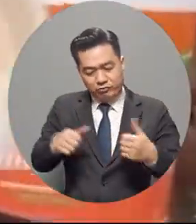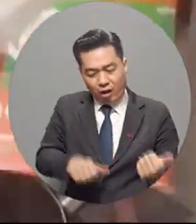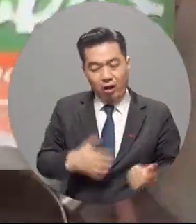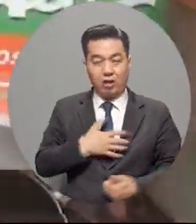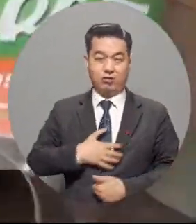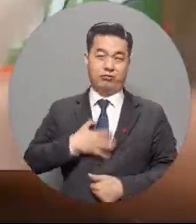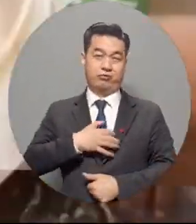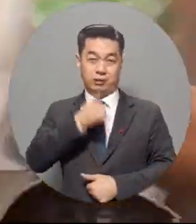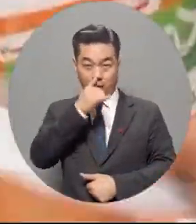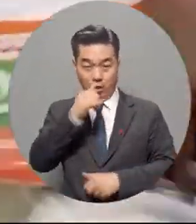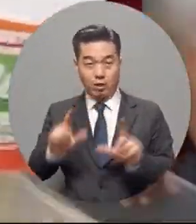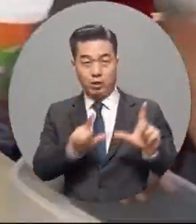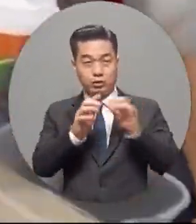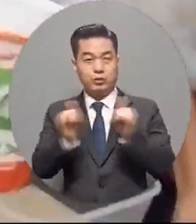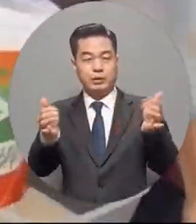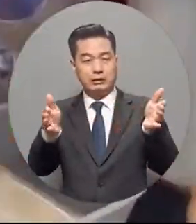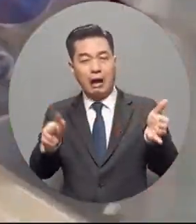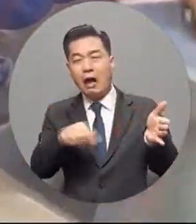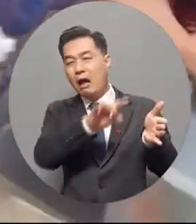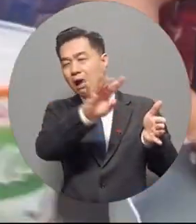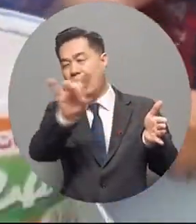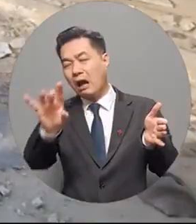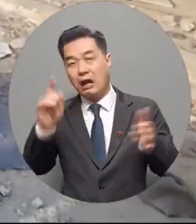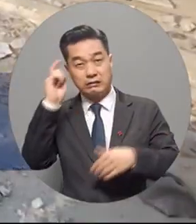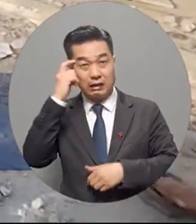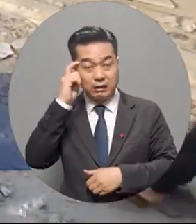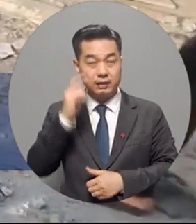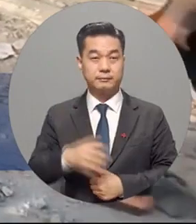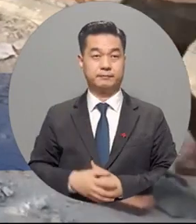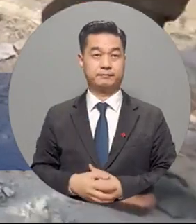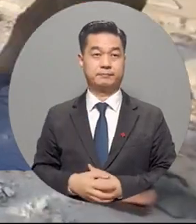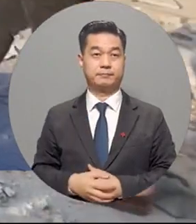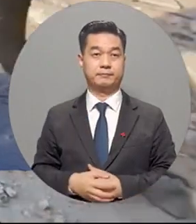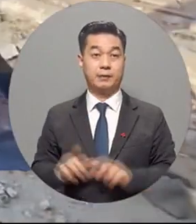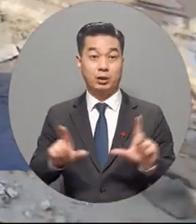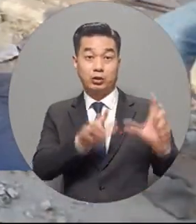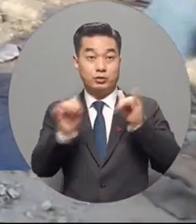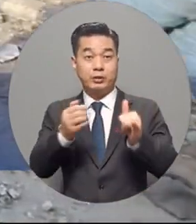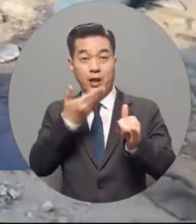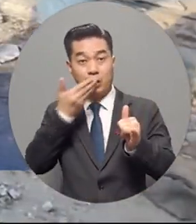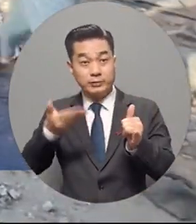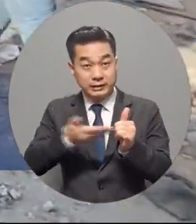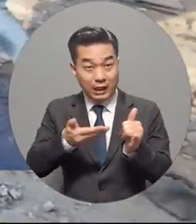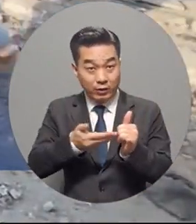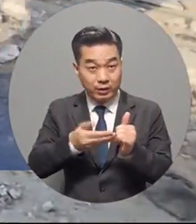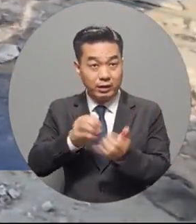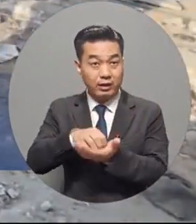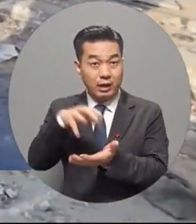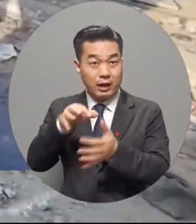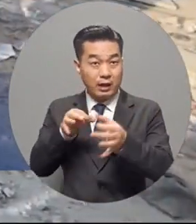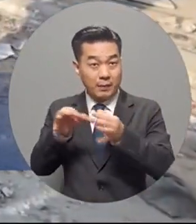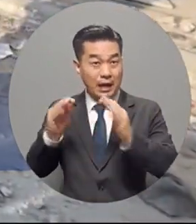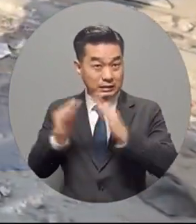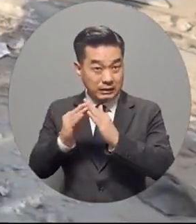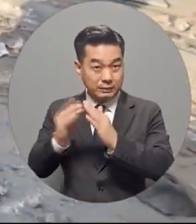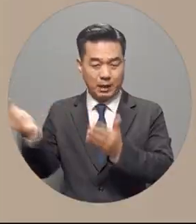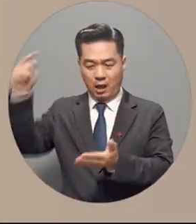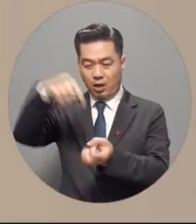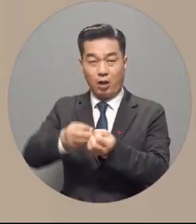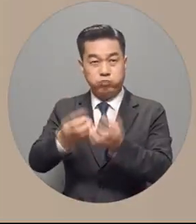공포가 주민들 사이에 자리 잡았습니다. People's basic needs, striking it is a kind of